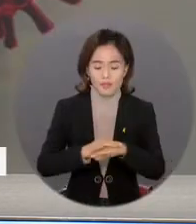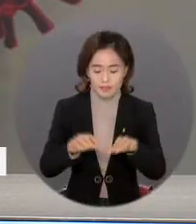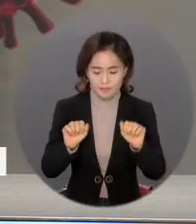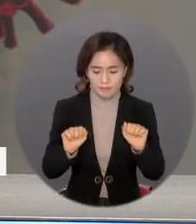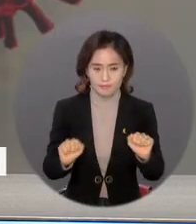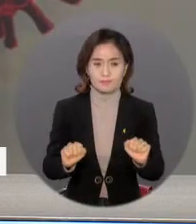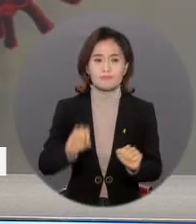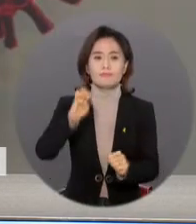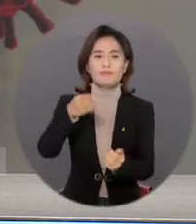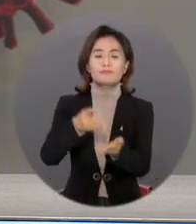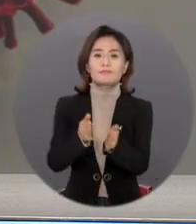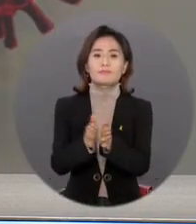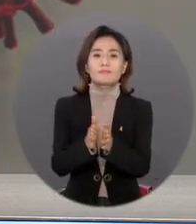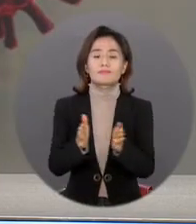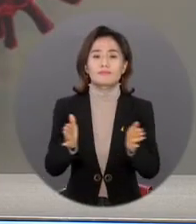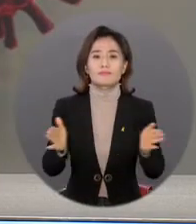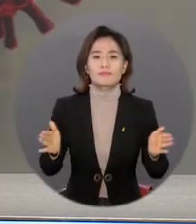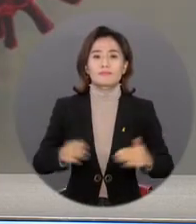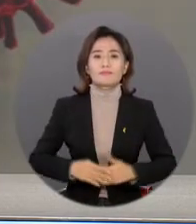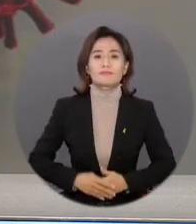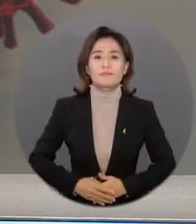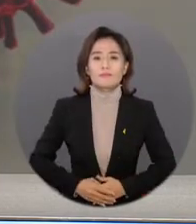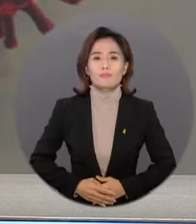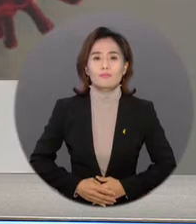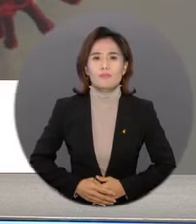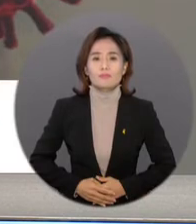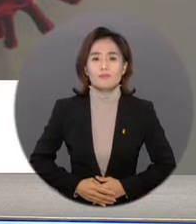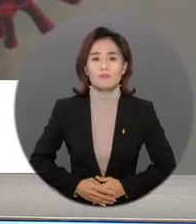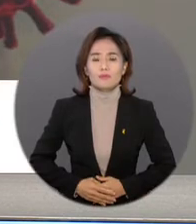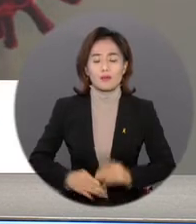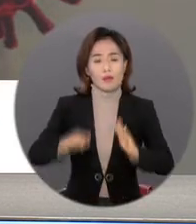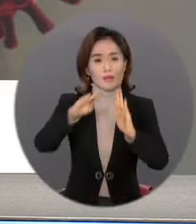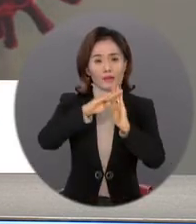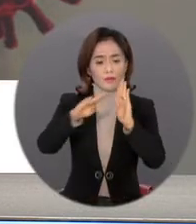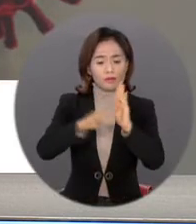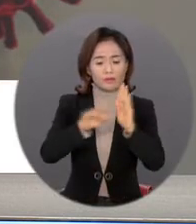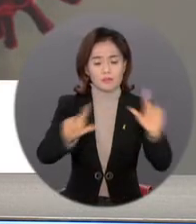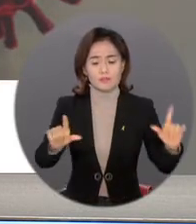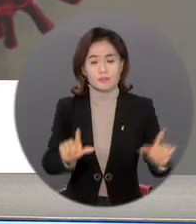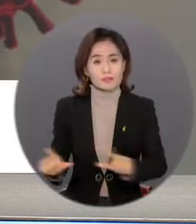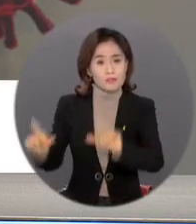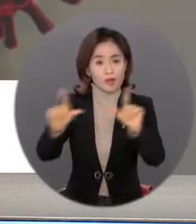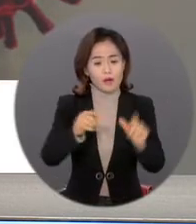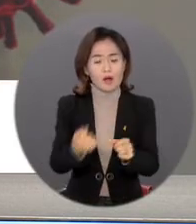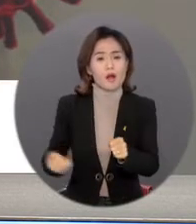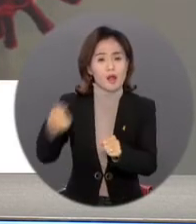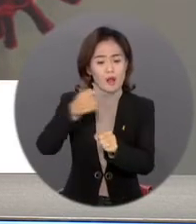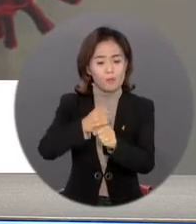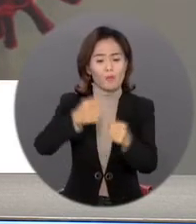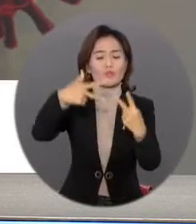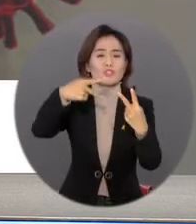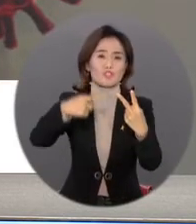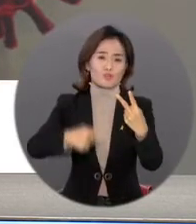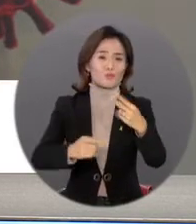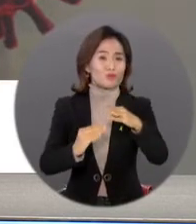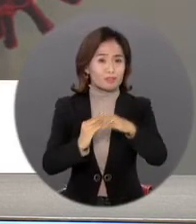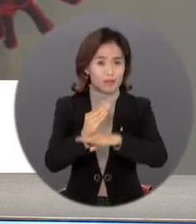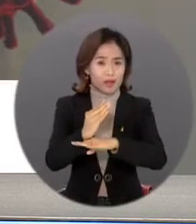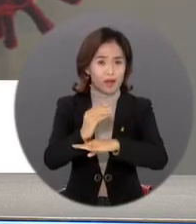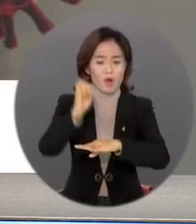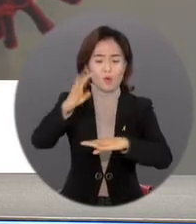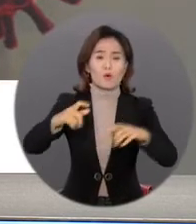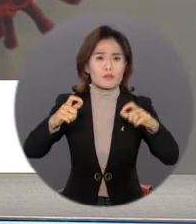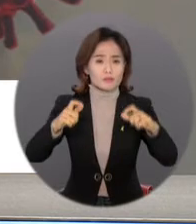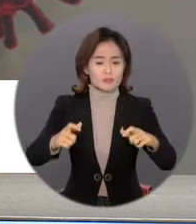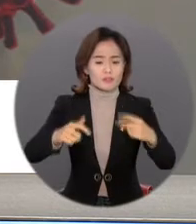여러분 안녕하십니까? 광주 MBC 뉴스데스크입니다. 단계적 일상 회복의 길로 들어선 지 2주가 지났습니다.